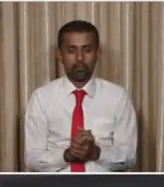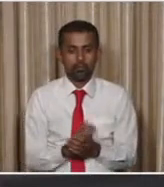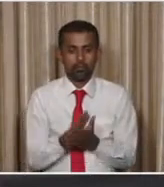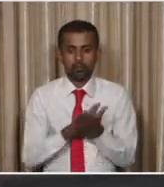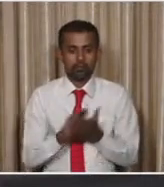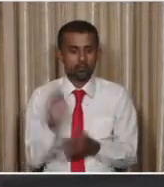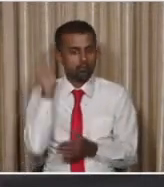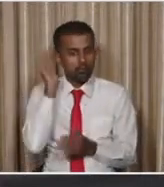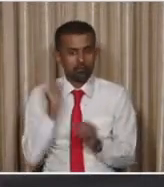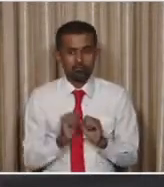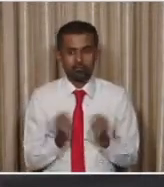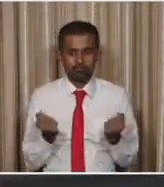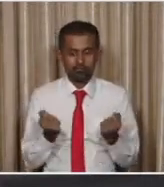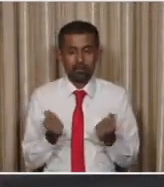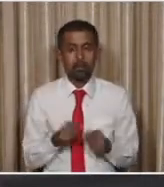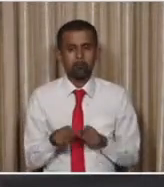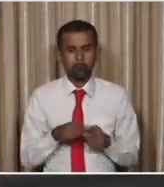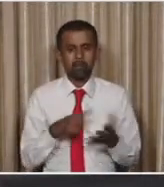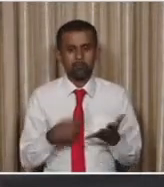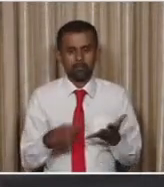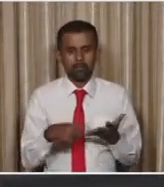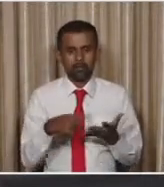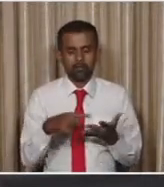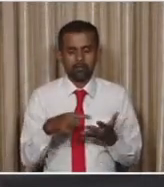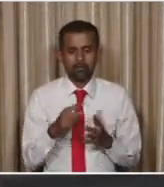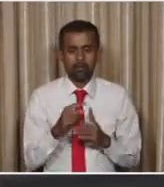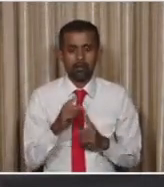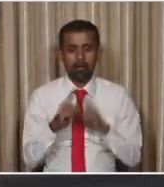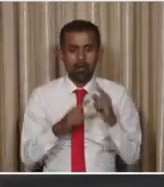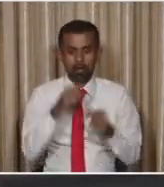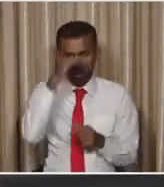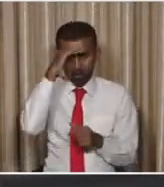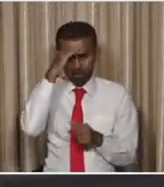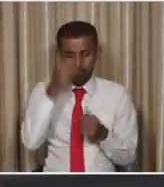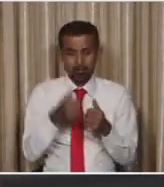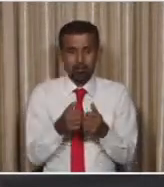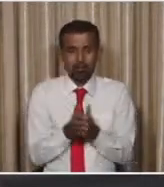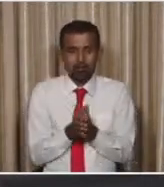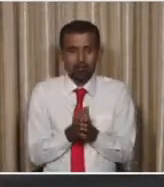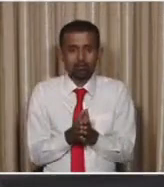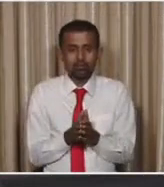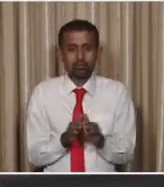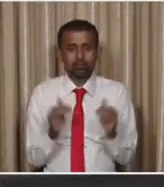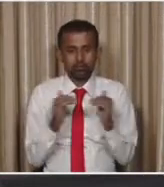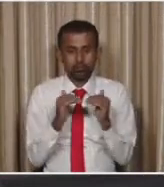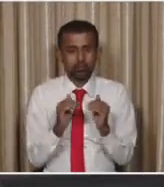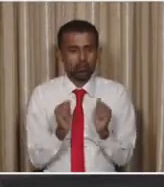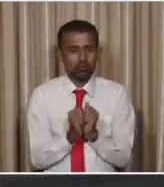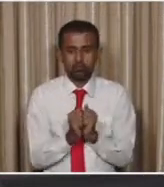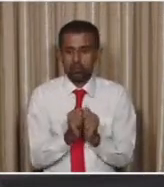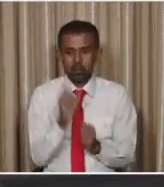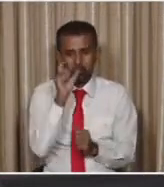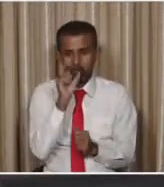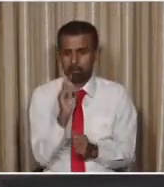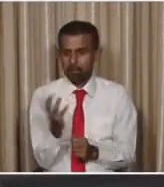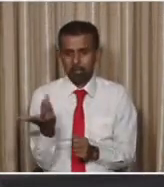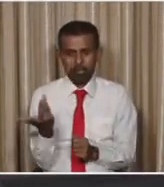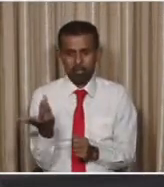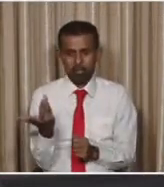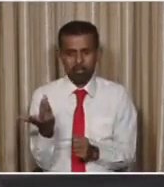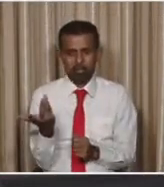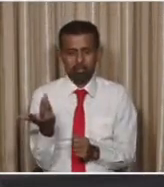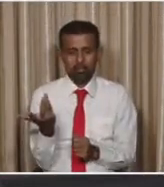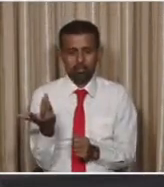කනකට ගත්තේ නැහැ මෙවැනි සිදුවීම් තුල කතානායකතුමා ගරු සභාවේ ස්වාධීනව කටයුතු කළ බවක් පේන්න තිබුණේ නැහැ එවැනි